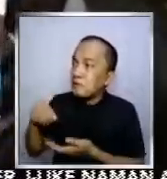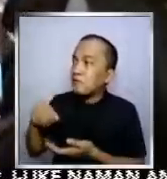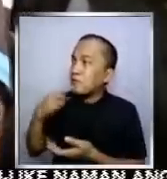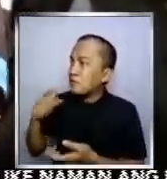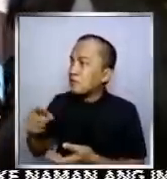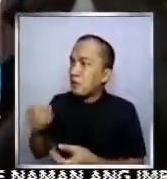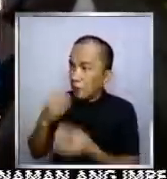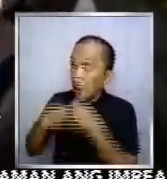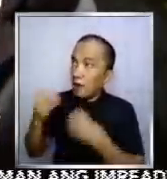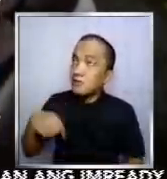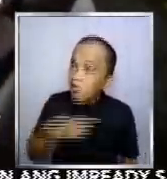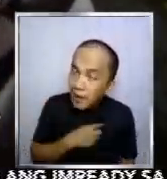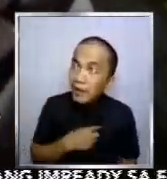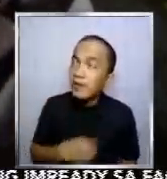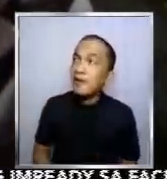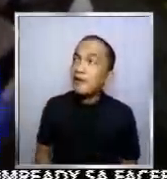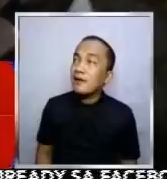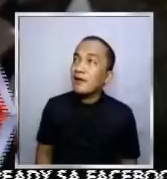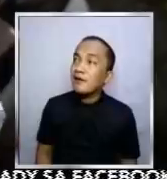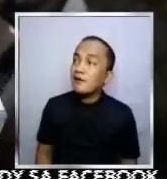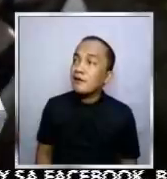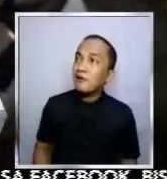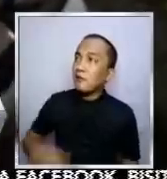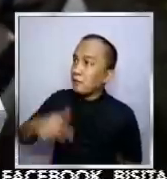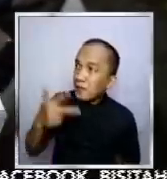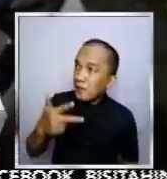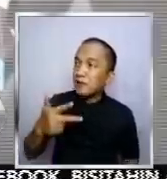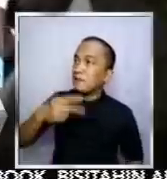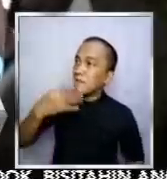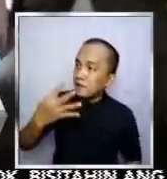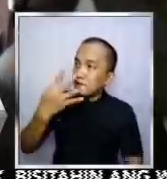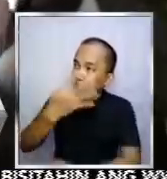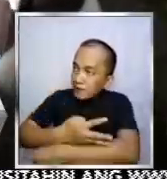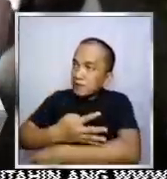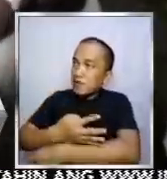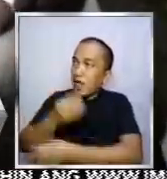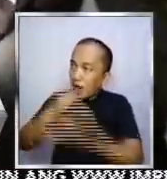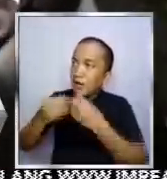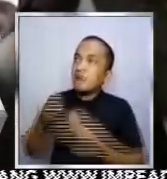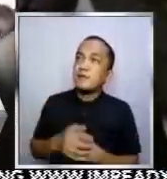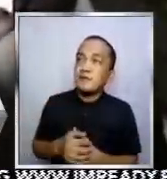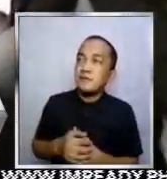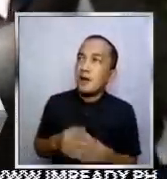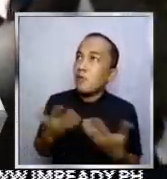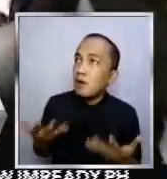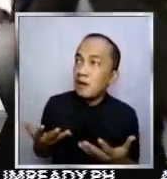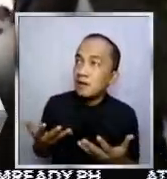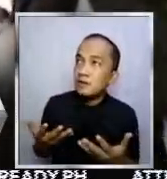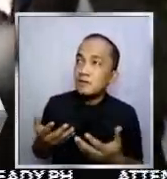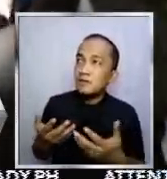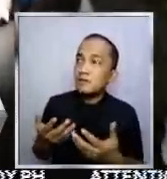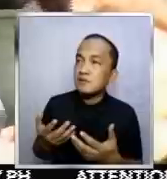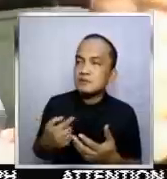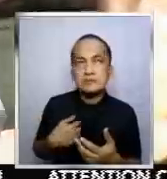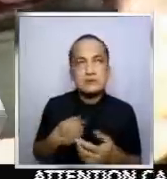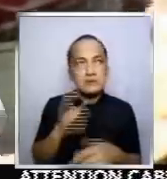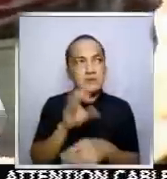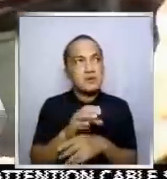kami. Pangatlong araw po, apat na araw namin nakakain. Pag wala po, napipilitan po kami umakyat sa taas